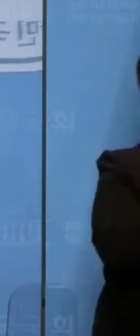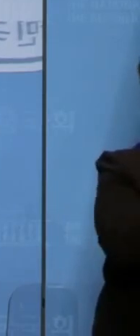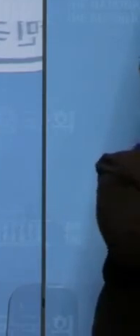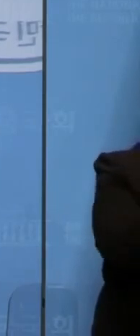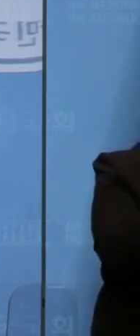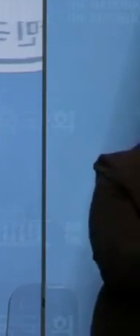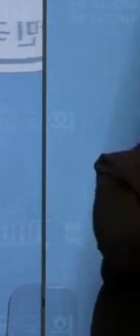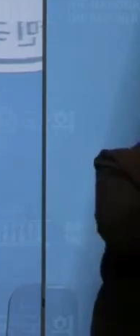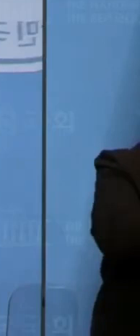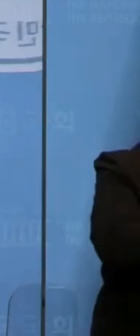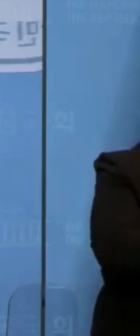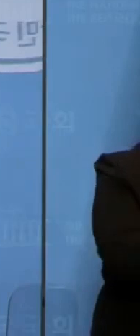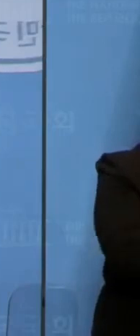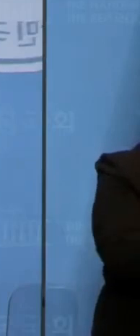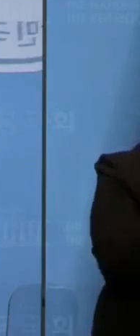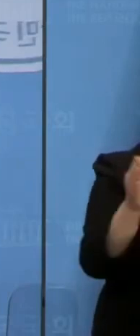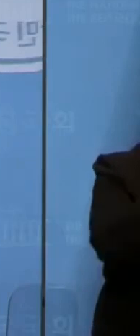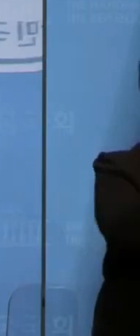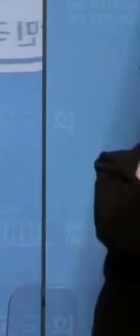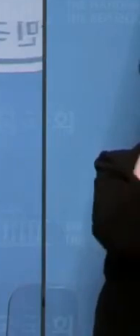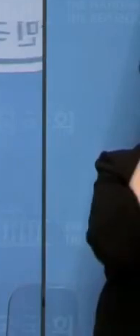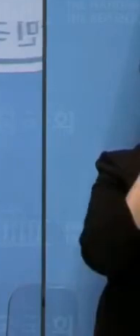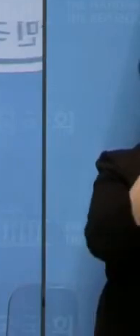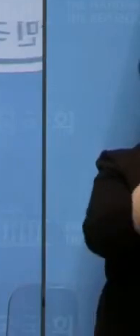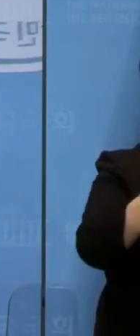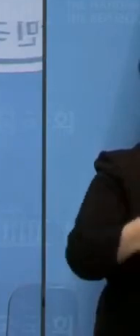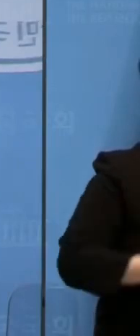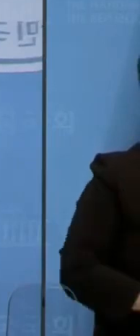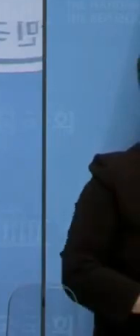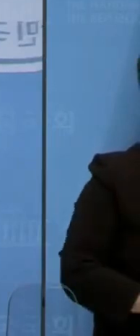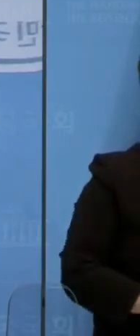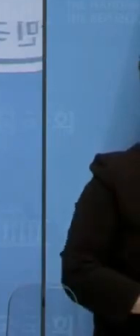국민으로부터 나온다는 점을 확인시켜 주어야 합니다.